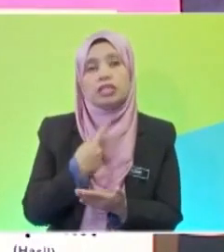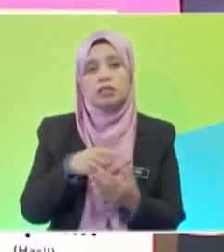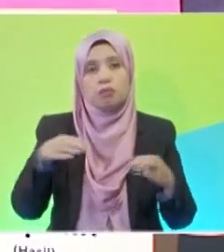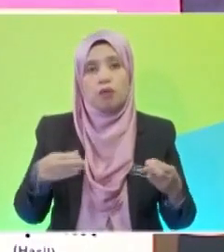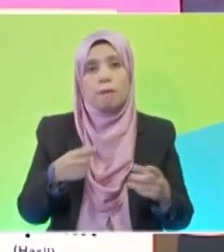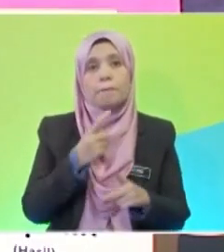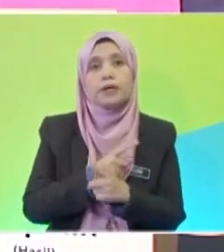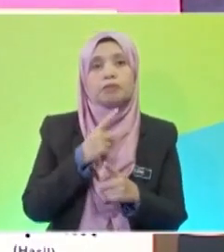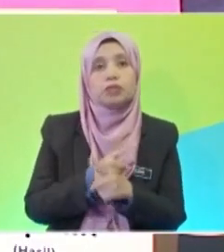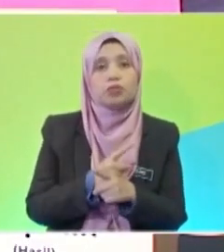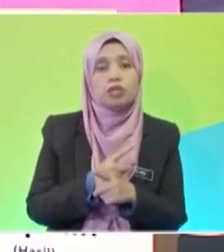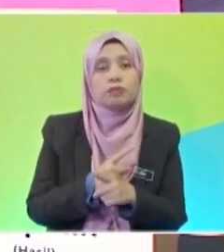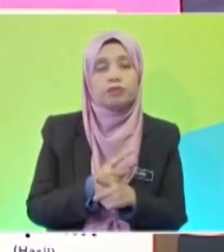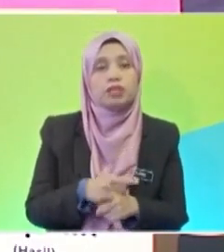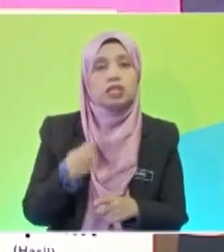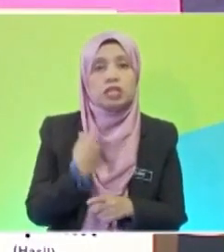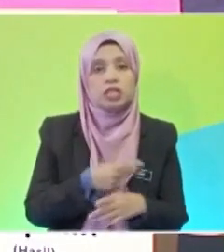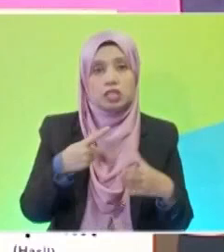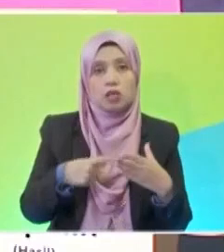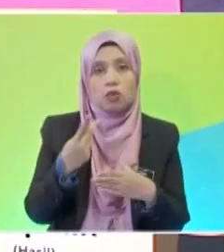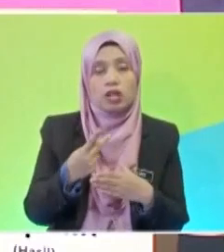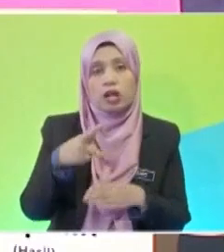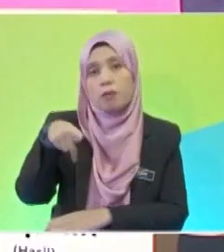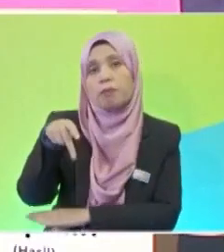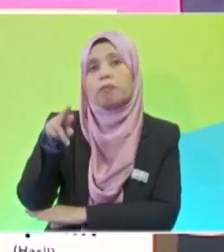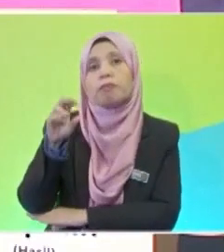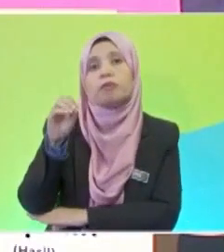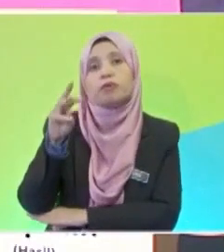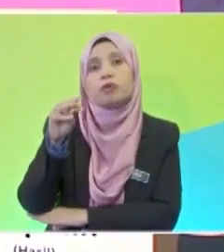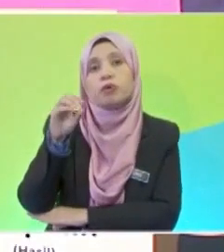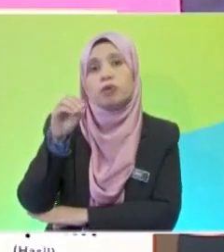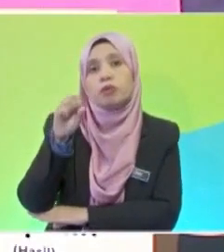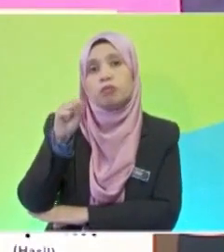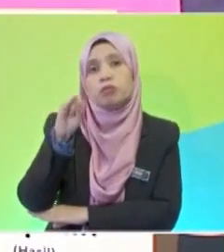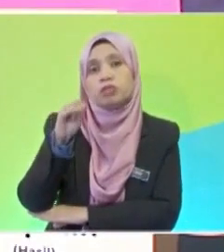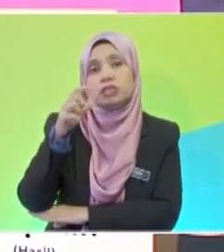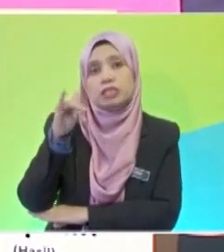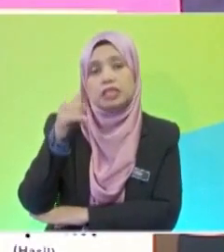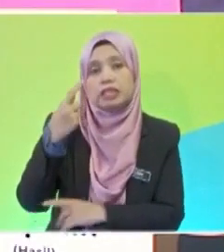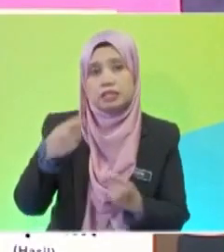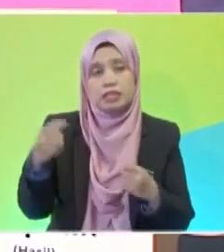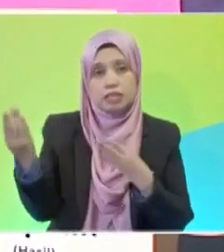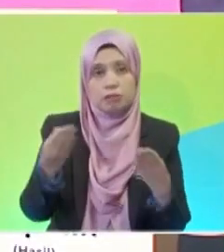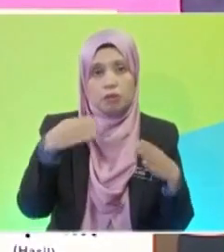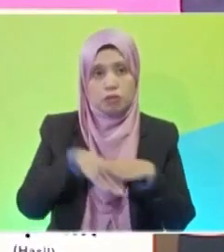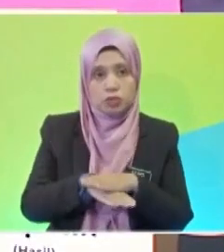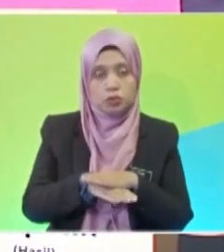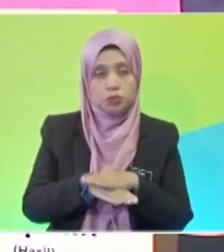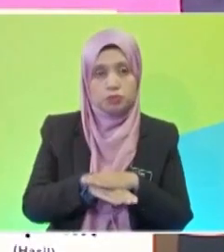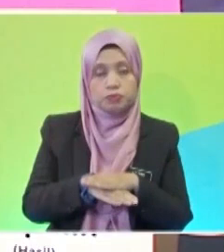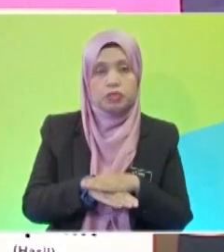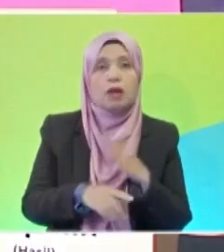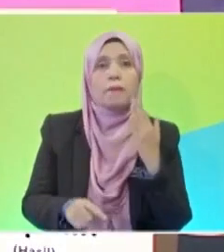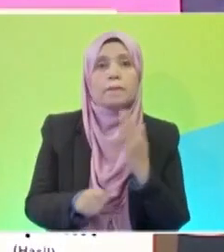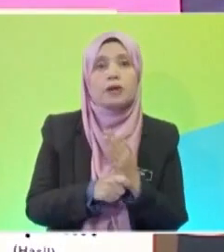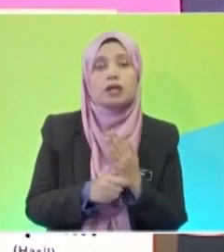Okey, di mana kita keluarkan balik promosi yang telah awak masuk, kredit ambilan, debit promosi,